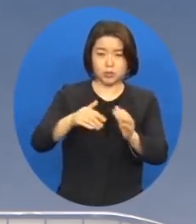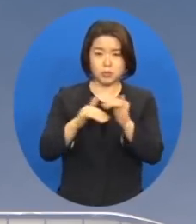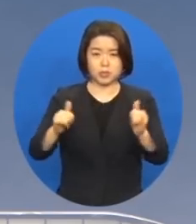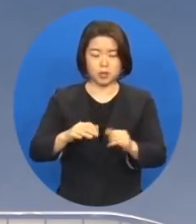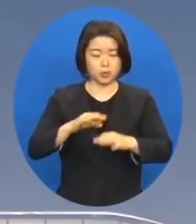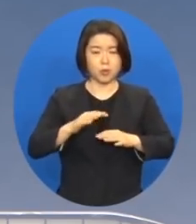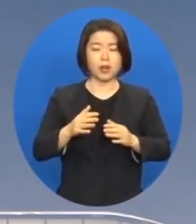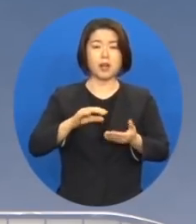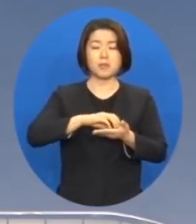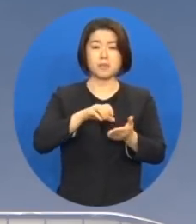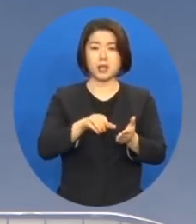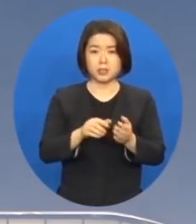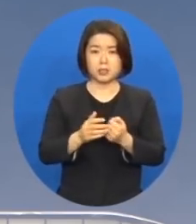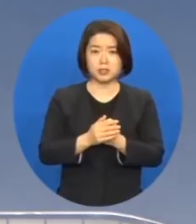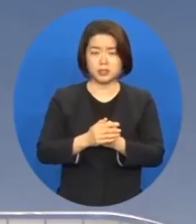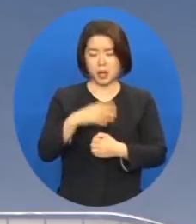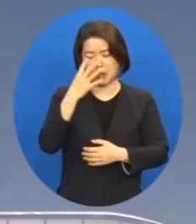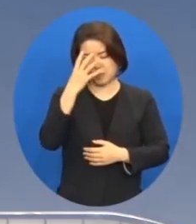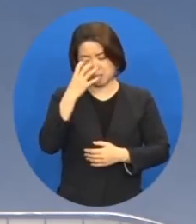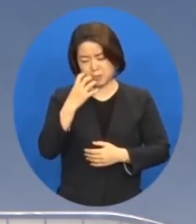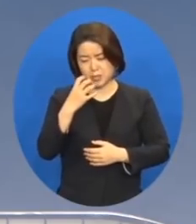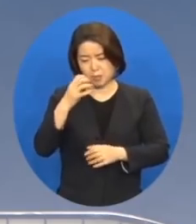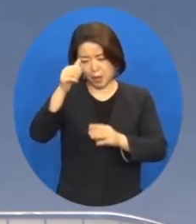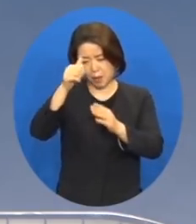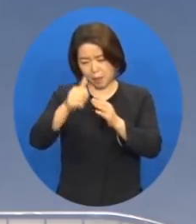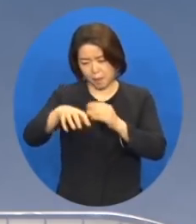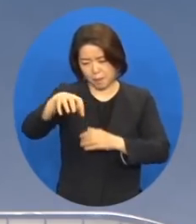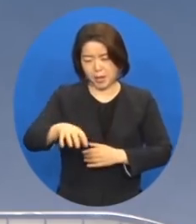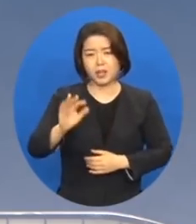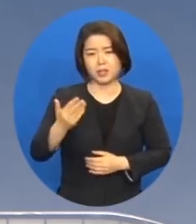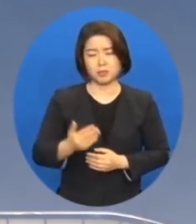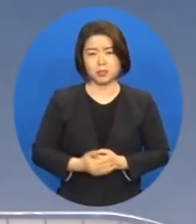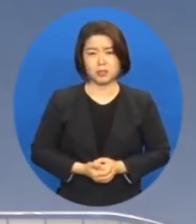만큼 그런 정말 비참한 자리에 빠져버리게 되는 거예요.